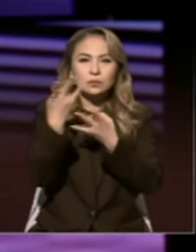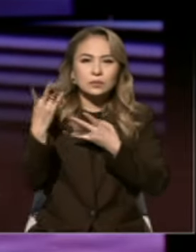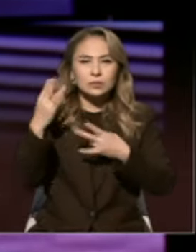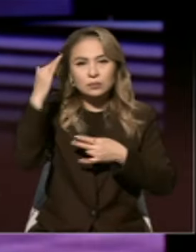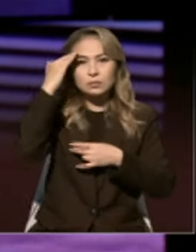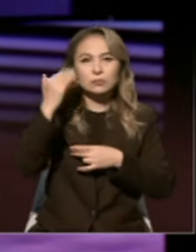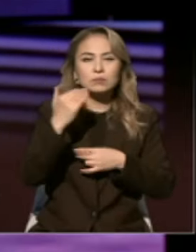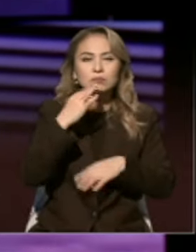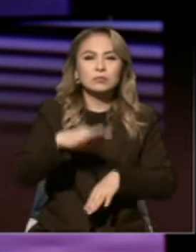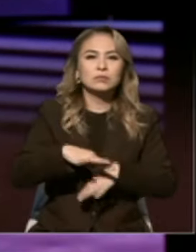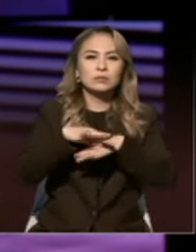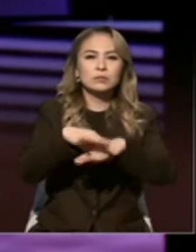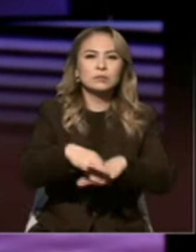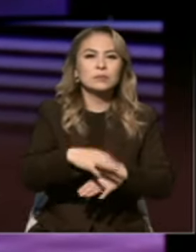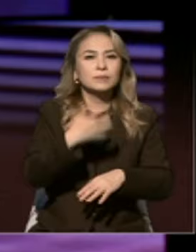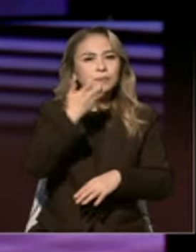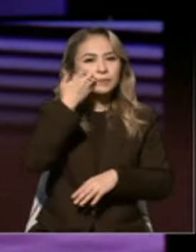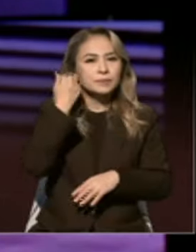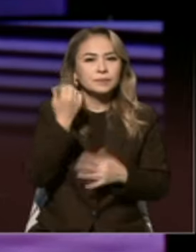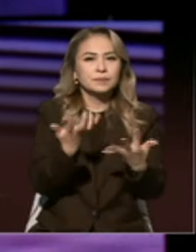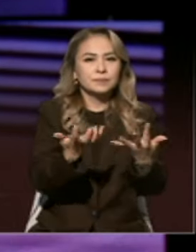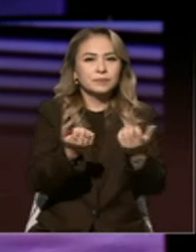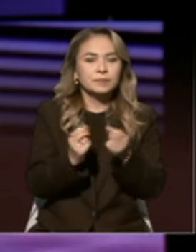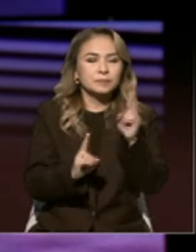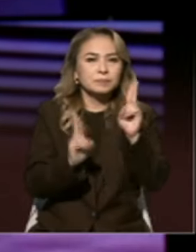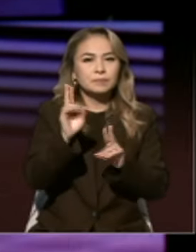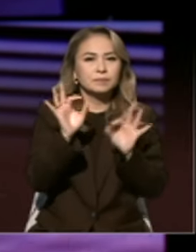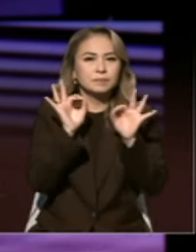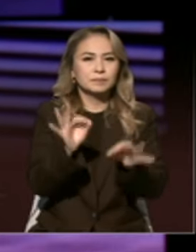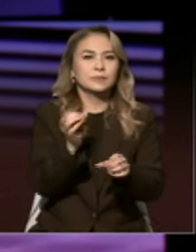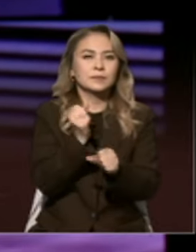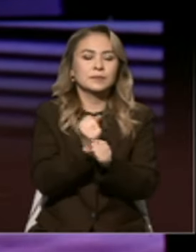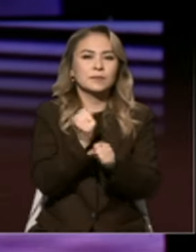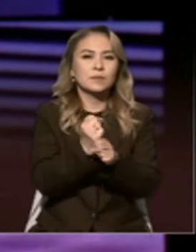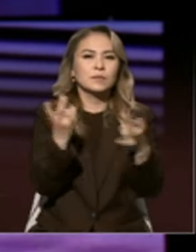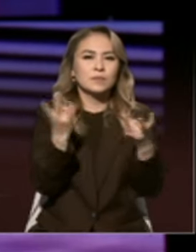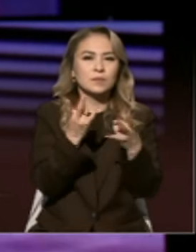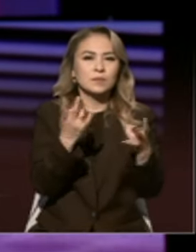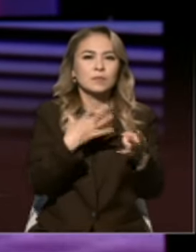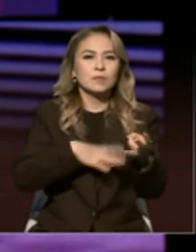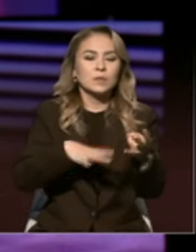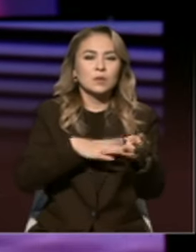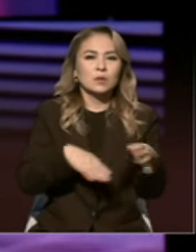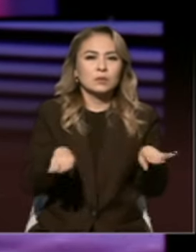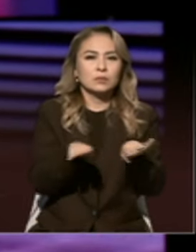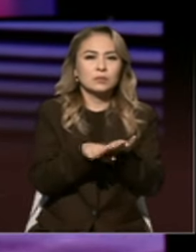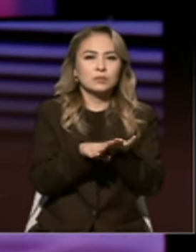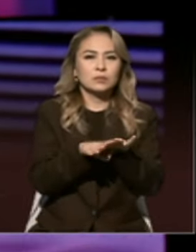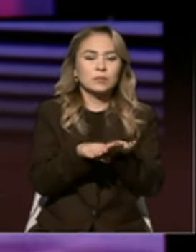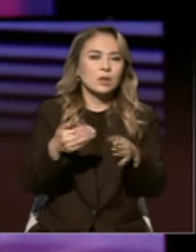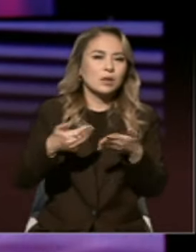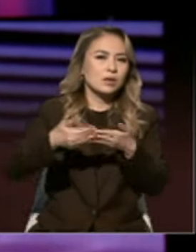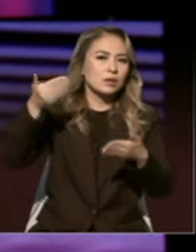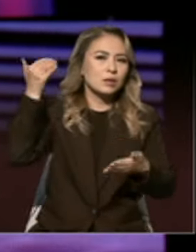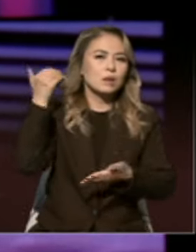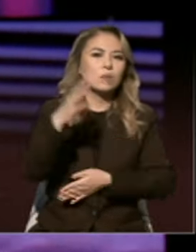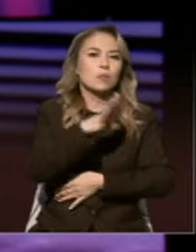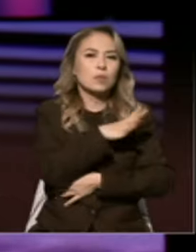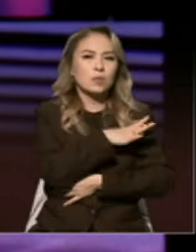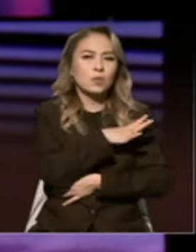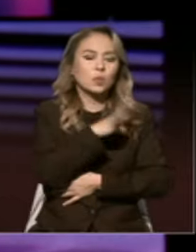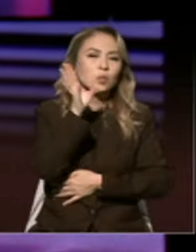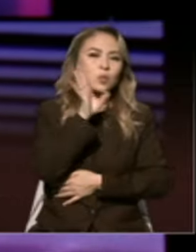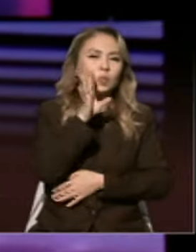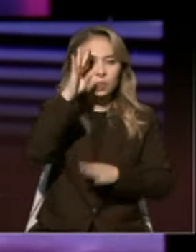бойы пайдаланатын суды алып қалу тәсілі, соның мүмкіншілігін қарастыруымыз керек. Ол үшін не керек? Ол үшін кәдімгі бұрын болған ана